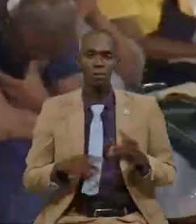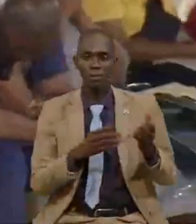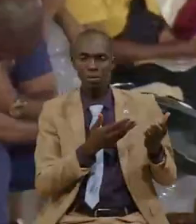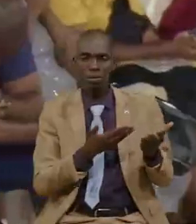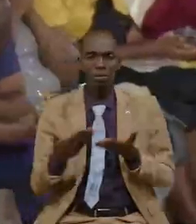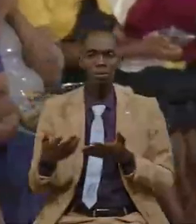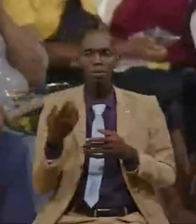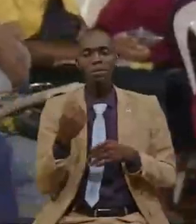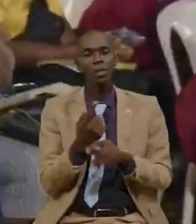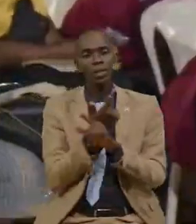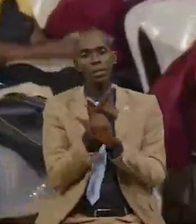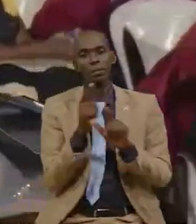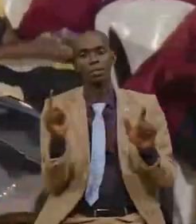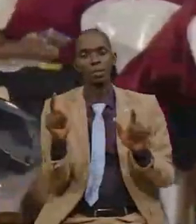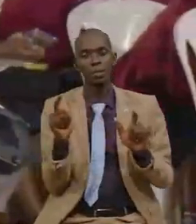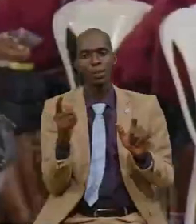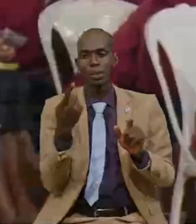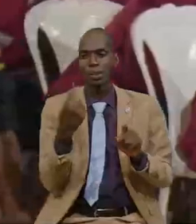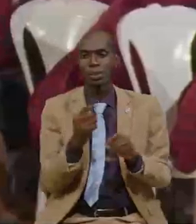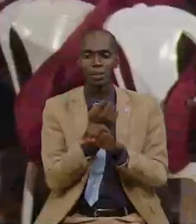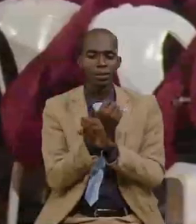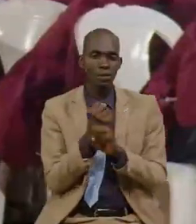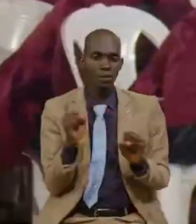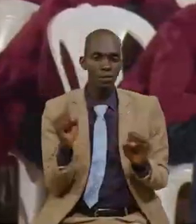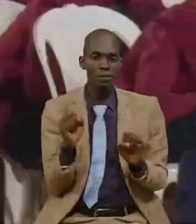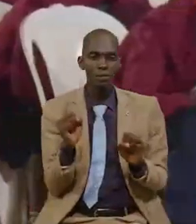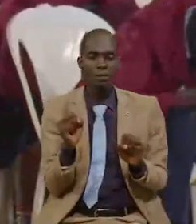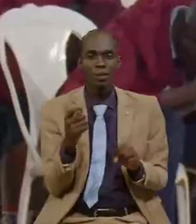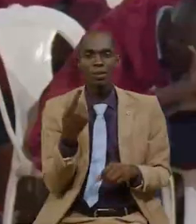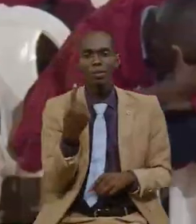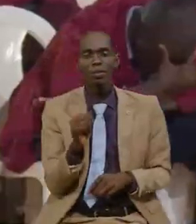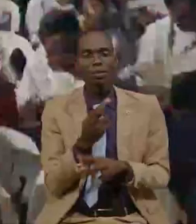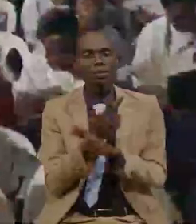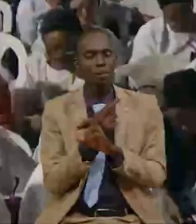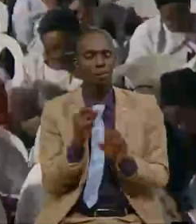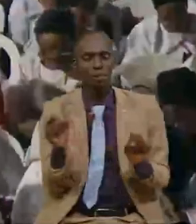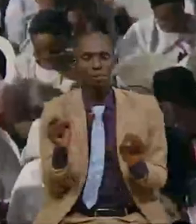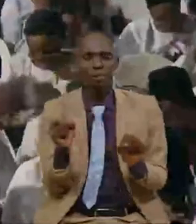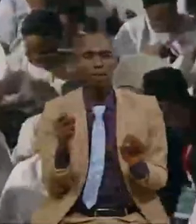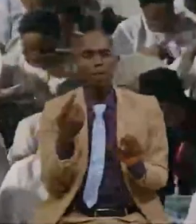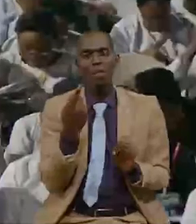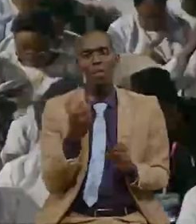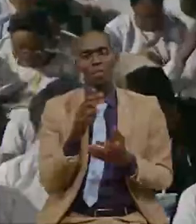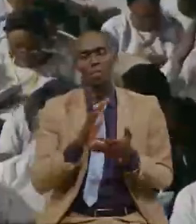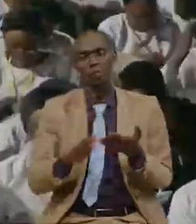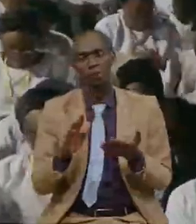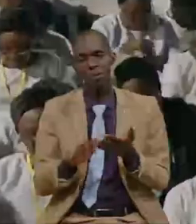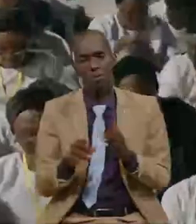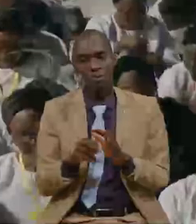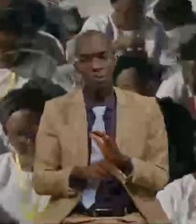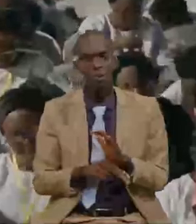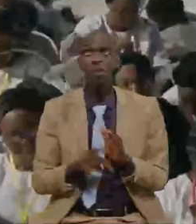Le Seigneur apporte la libération, le salut, la rédemption, le